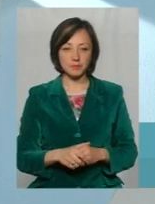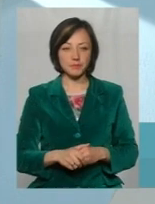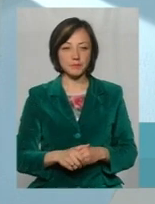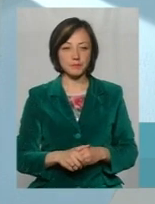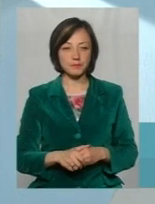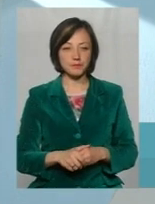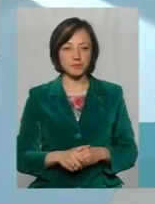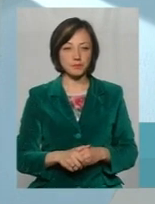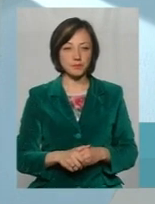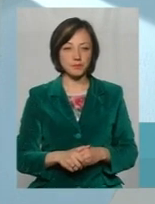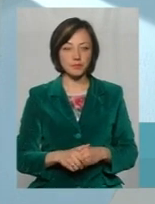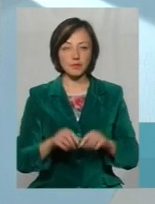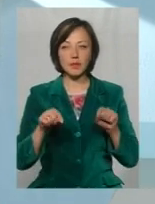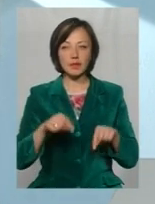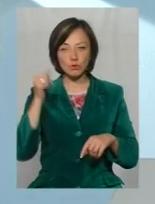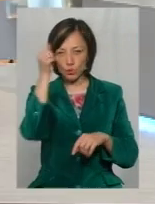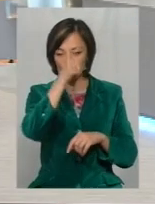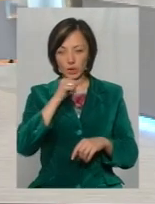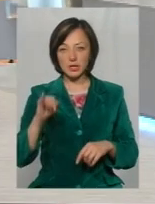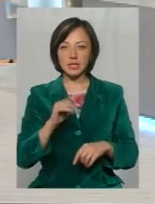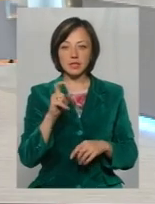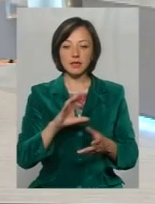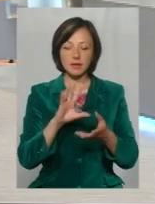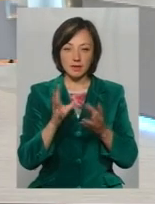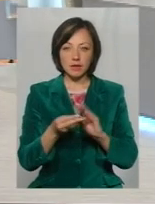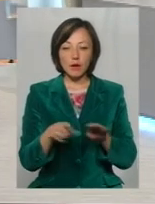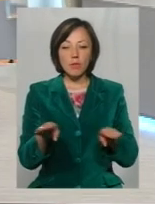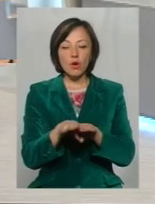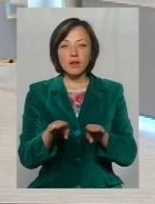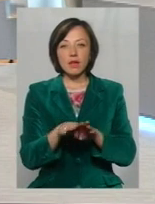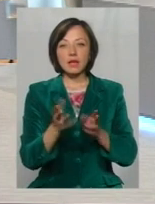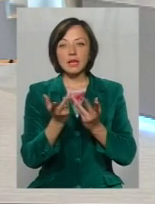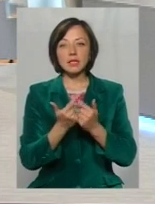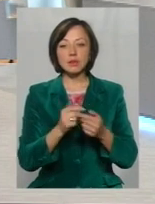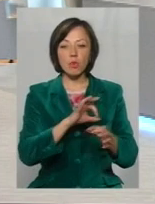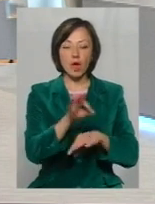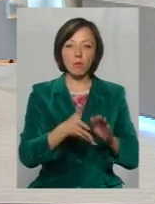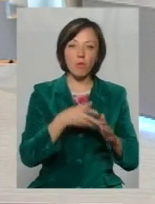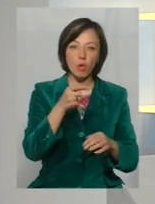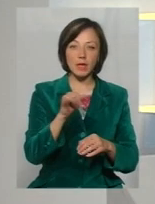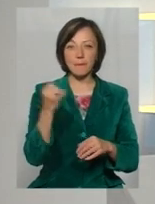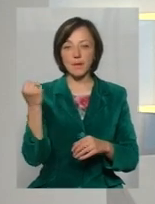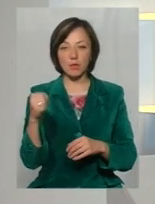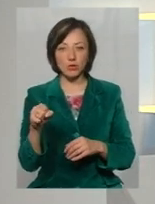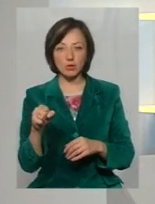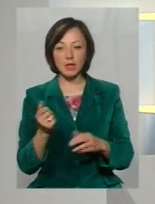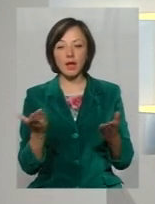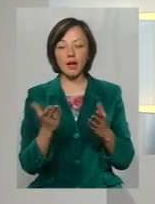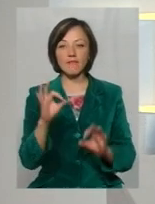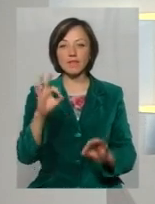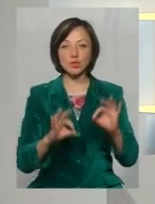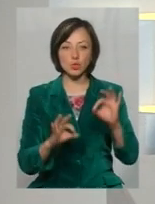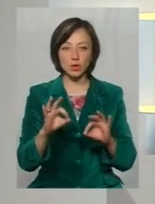скажіть, будь ласка, от цьогоріч, якщо порівняти кількість проєктів поданих і ті, які перемогли, от який